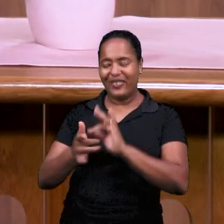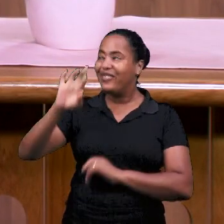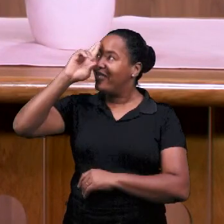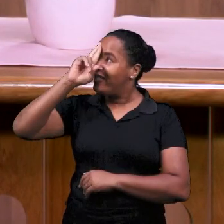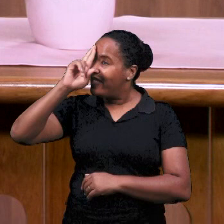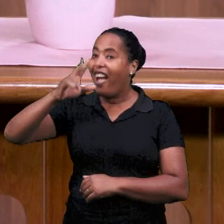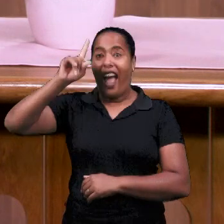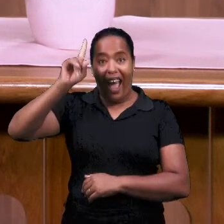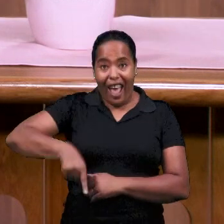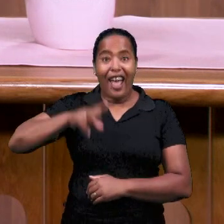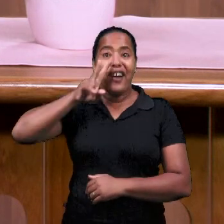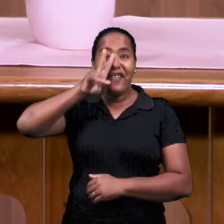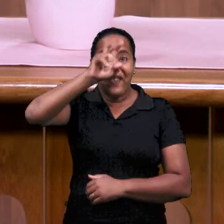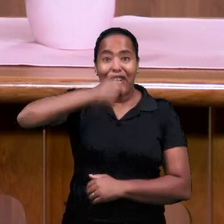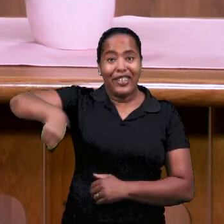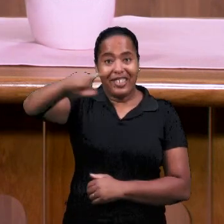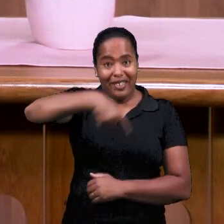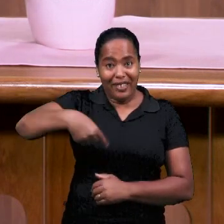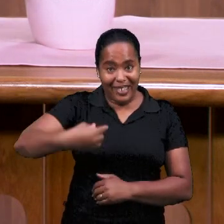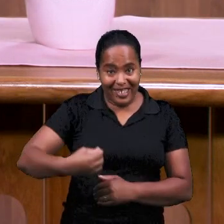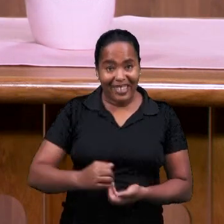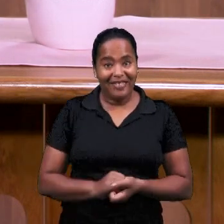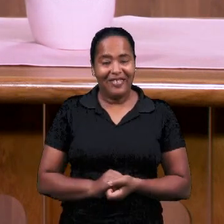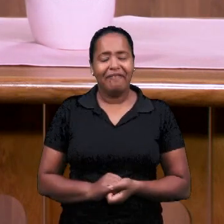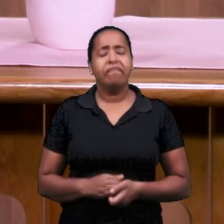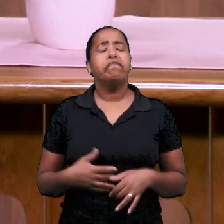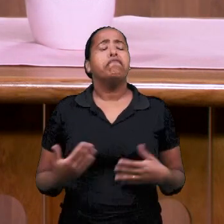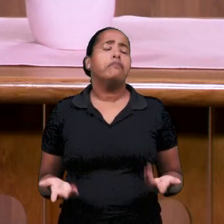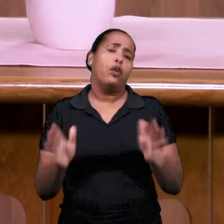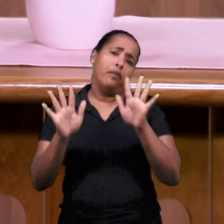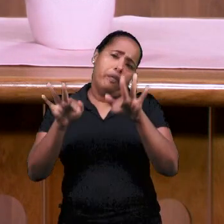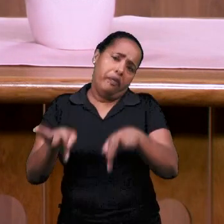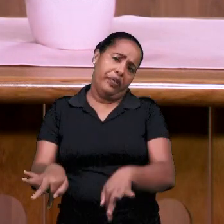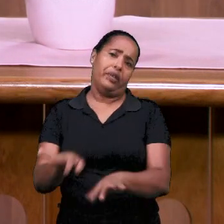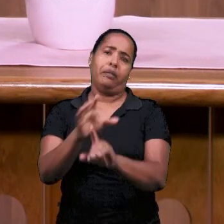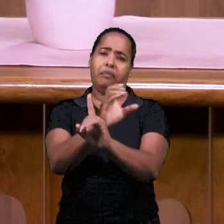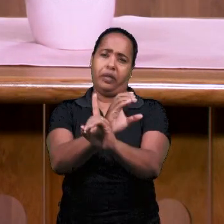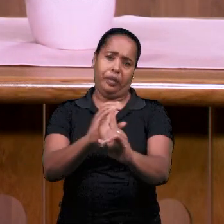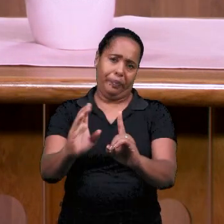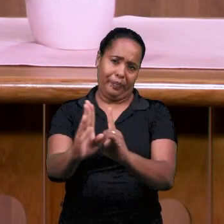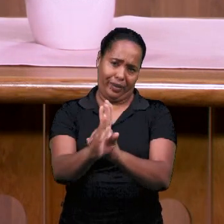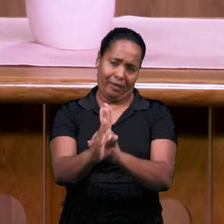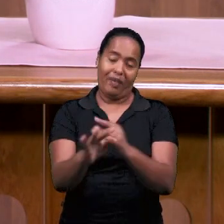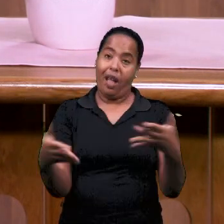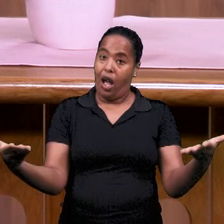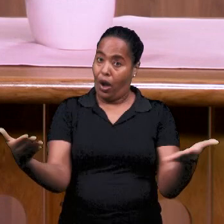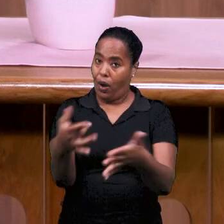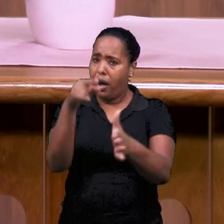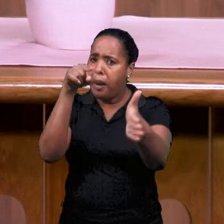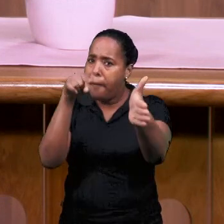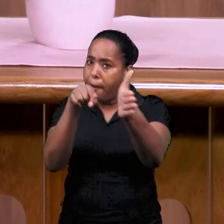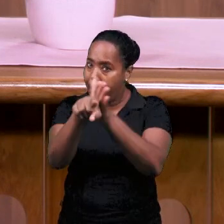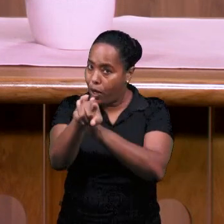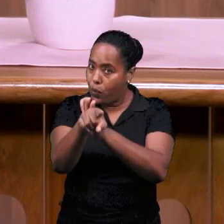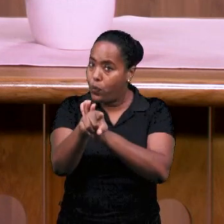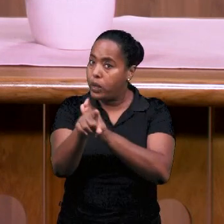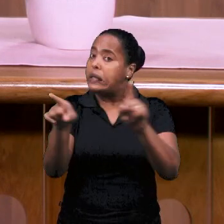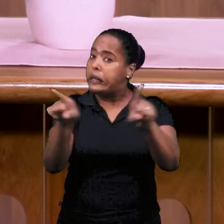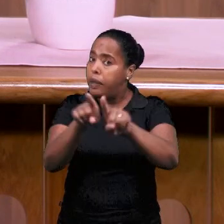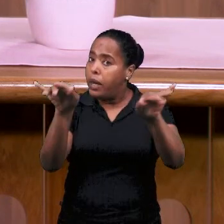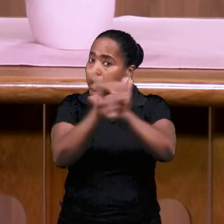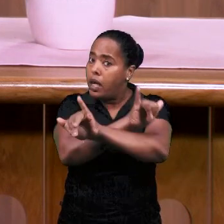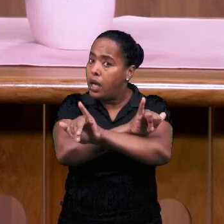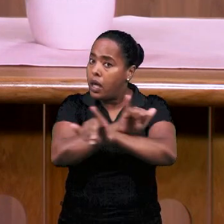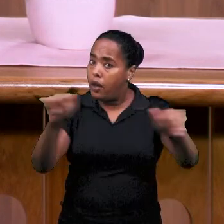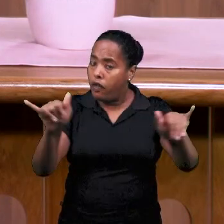Gloire à Jésus, le Seigneur est notre force. Très bien, mes frères, on arrive à la fin de cette école biblique dominicale. Nous allons passer aux questions